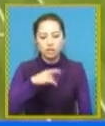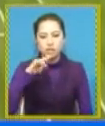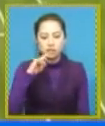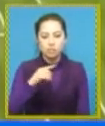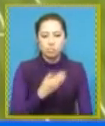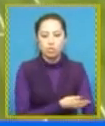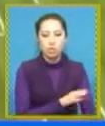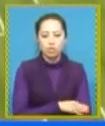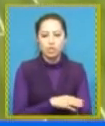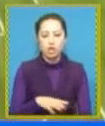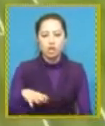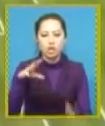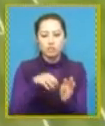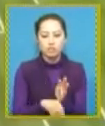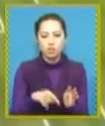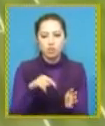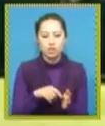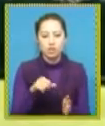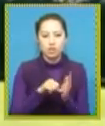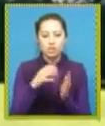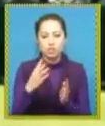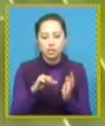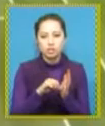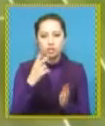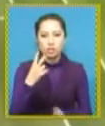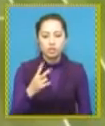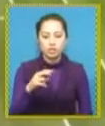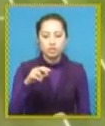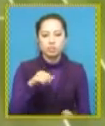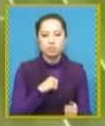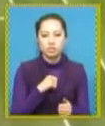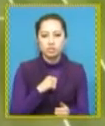Польша өкілі Паула Канядан 6-4, 6-2 есебімен басым түсті.